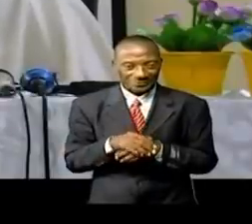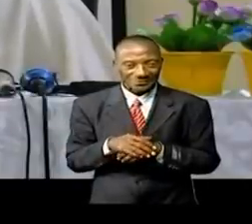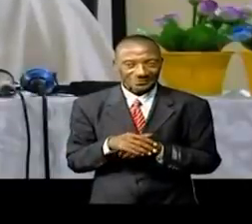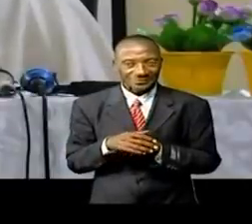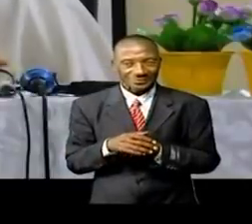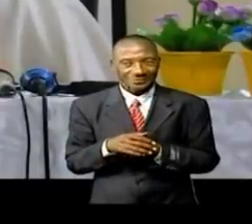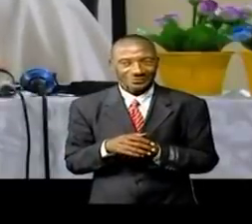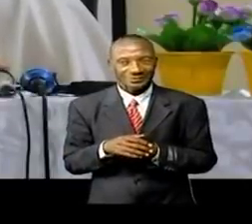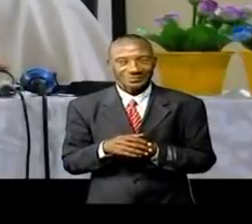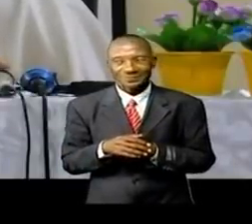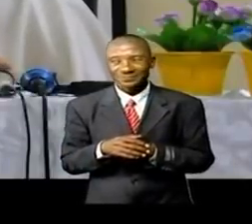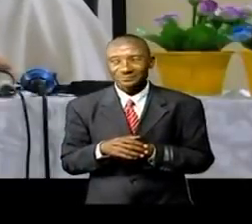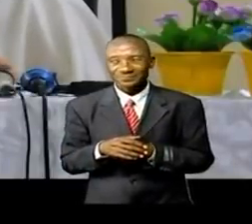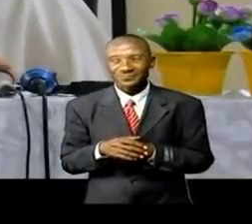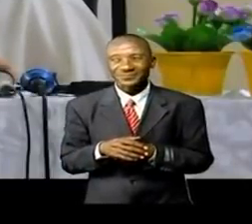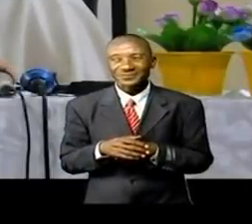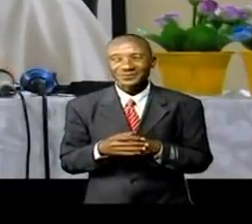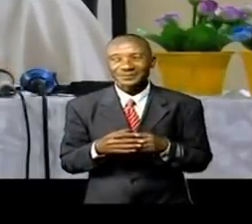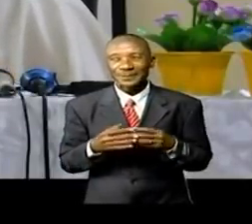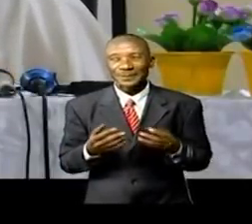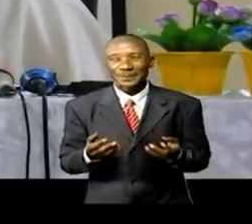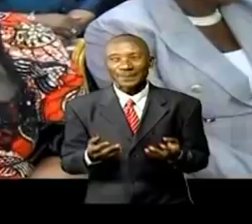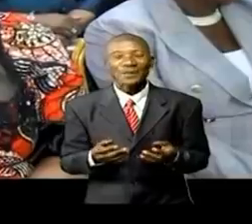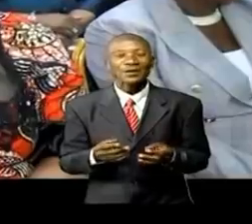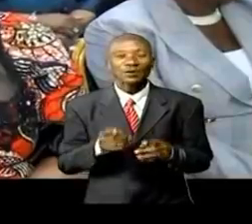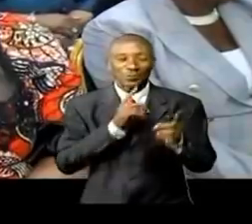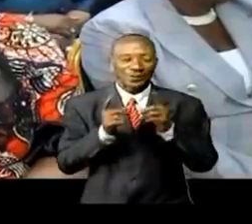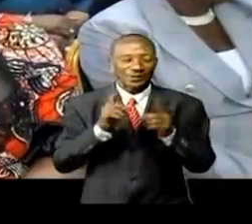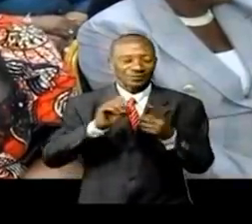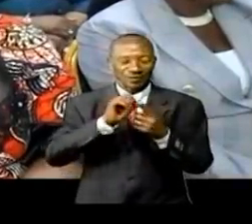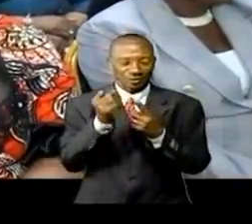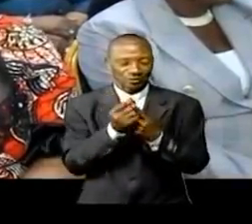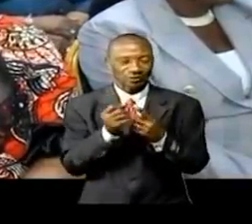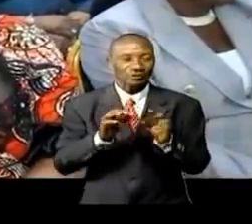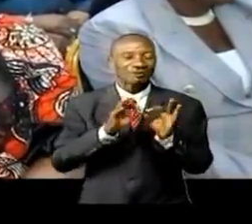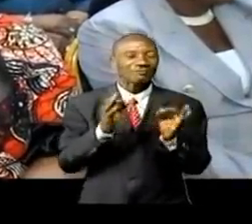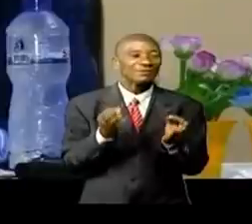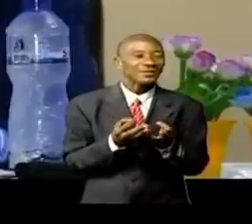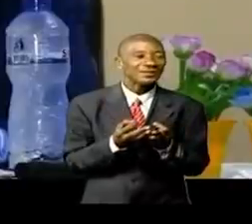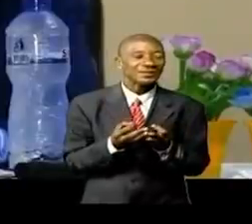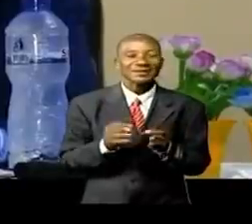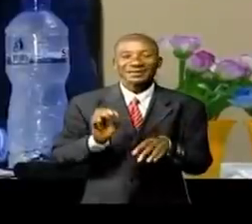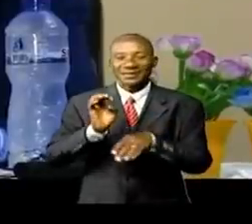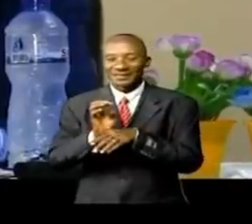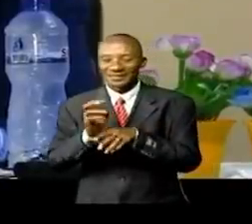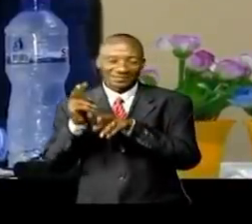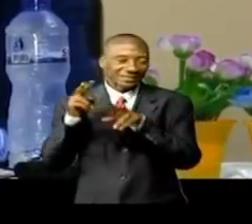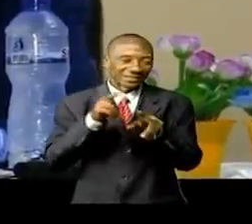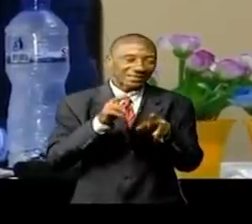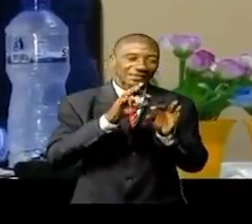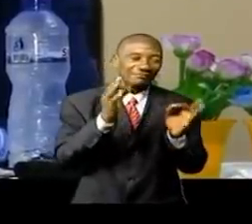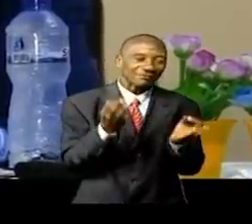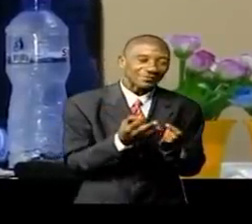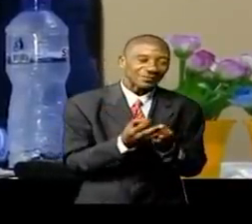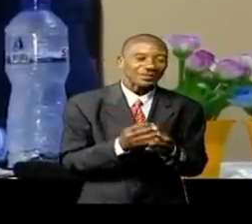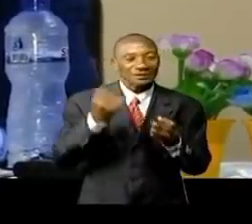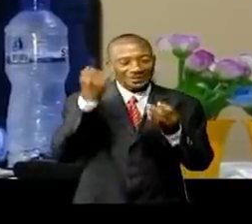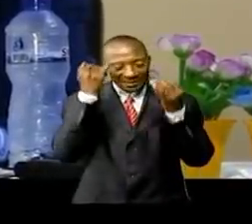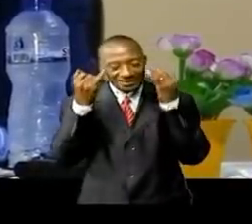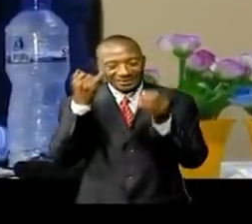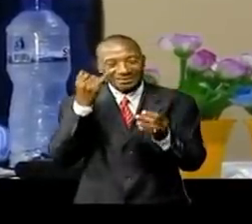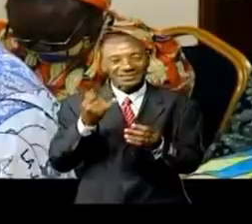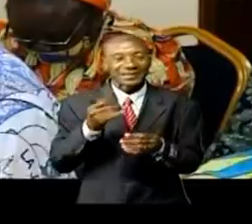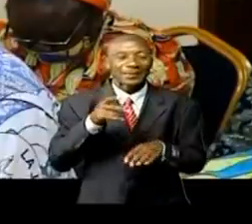sera centré sur trois axes, la situation actuelle de la famille, le regard de l'Église sur la famille et les orientations pastorales. Des réflexions de très haut